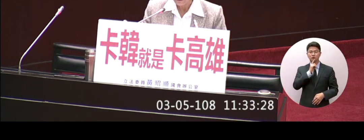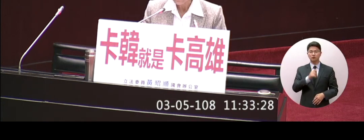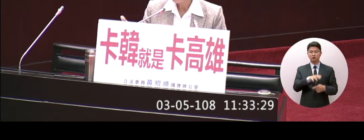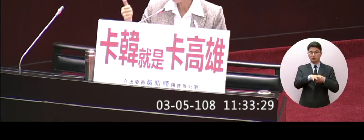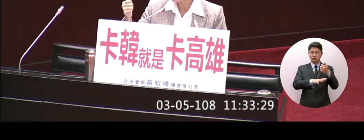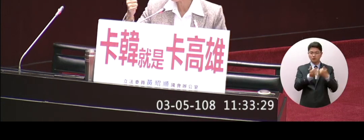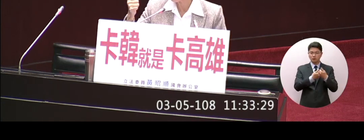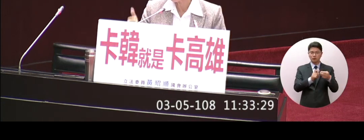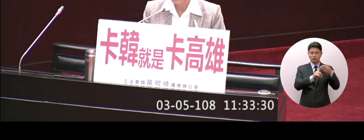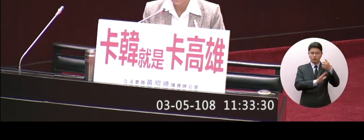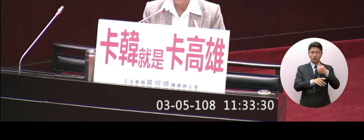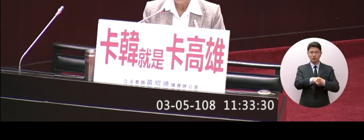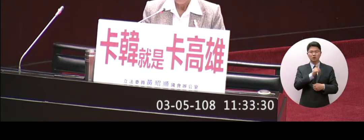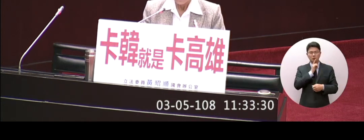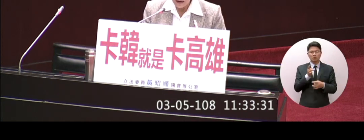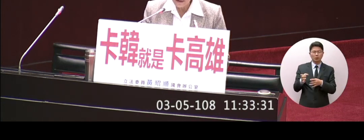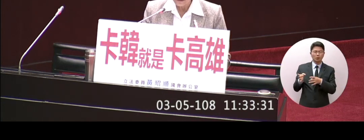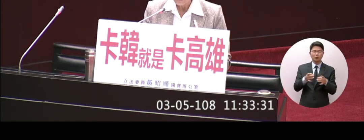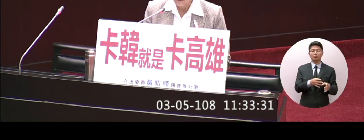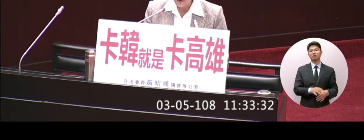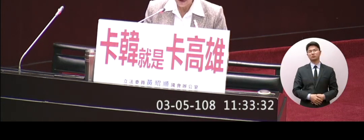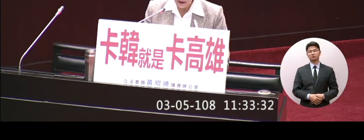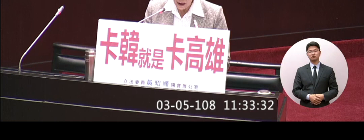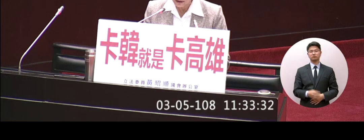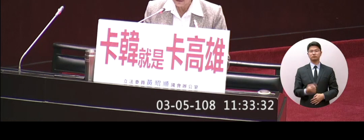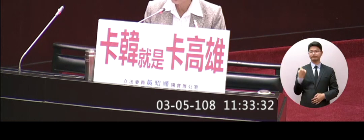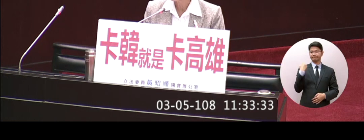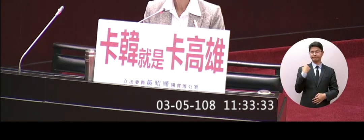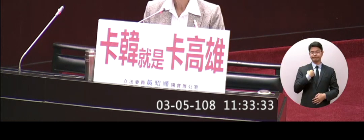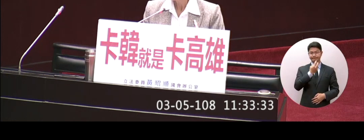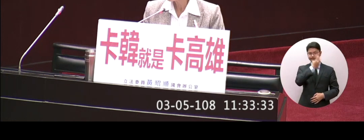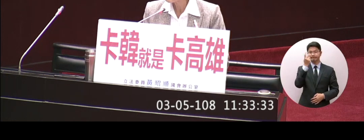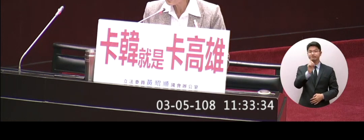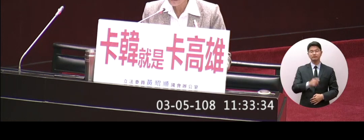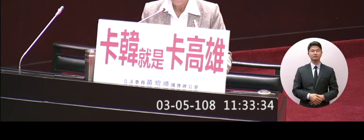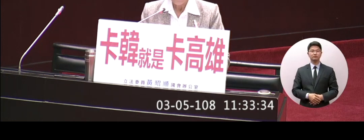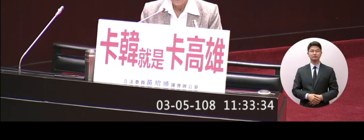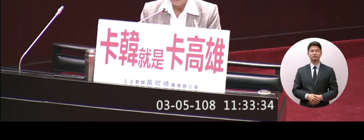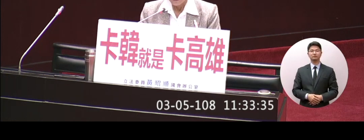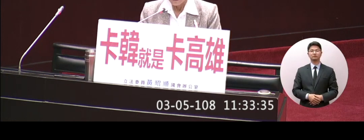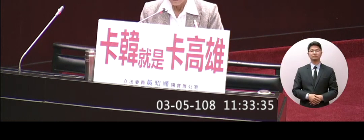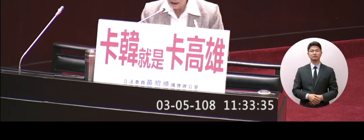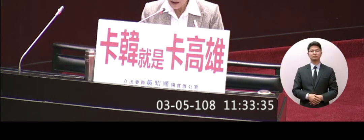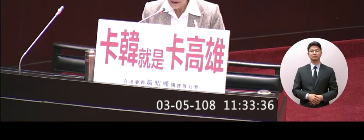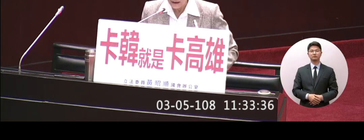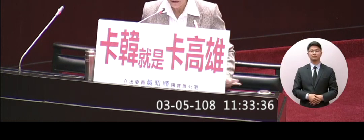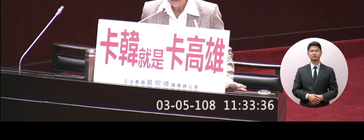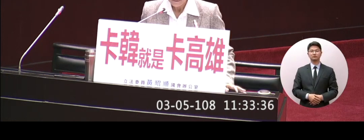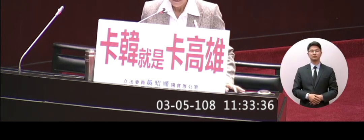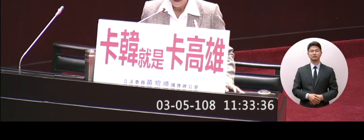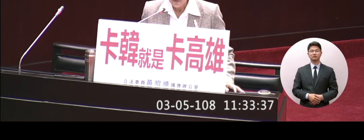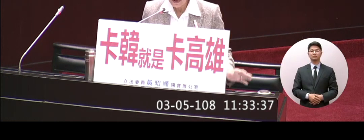主委到处放冷箭，但是我们昨天看到的，就是当他